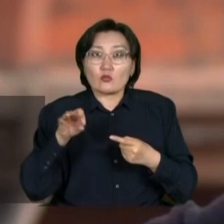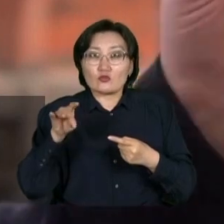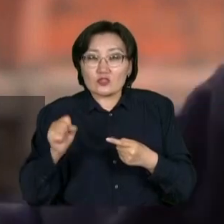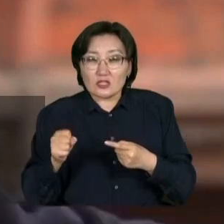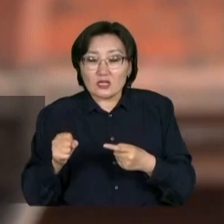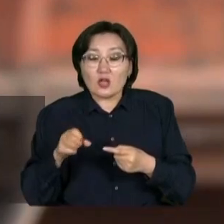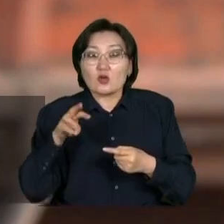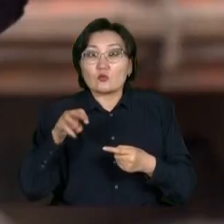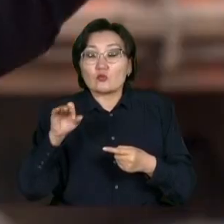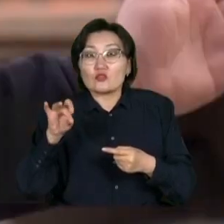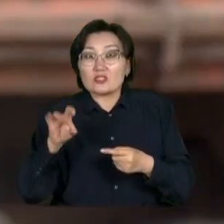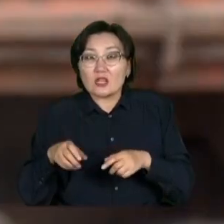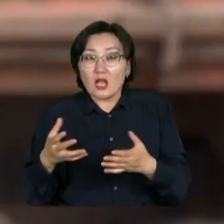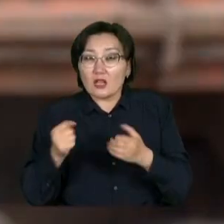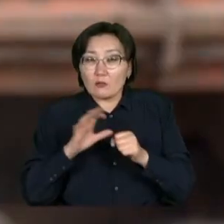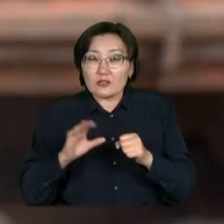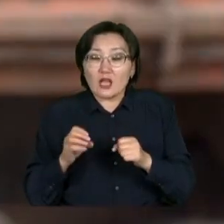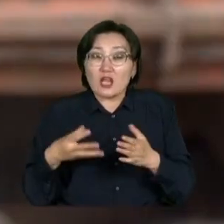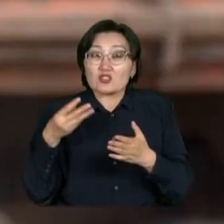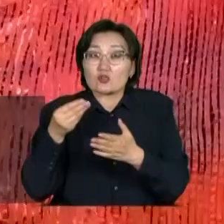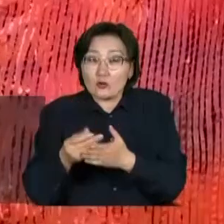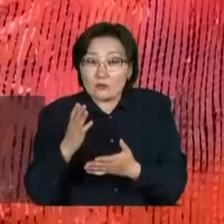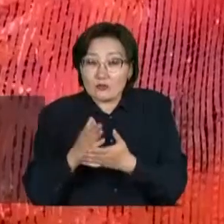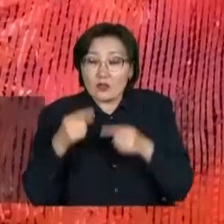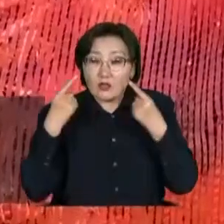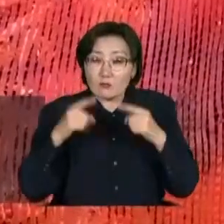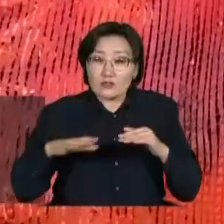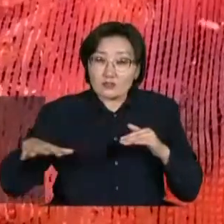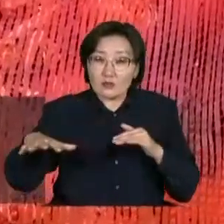алмай жатыр, соған ақша беріп кіргізіп жатыр. Басқа поляға төге алмайсың, сасыйды, мал жемейді бұны.